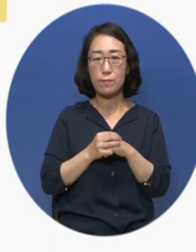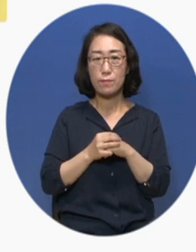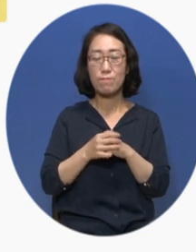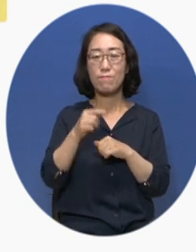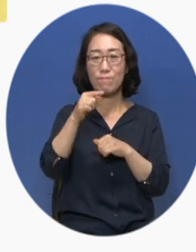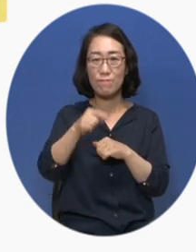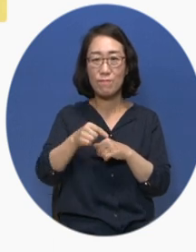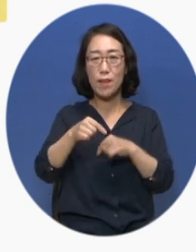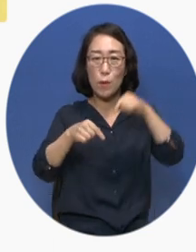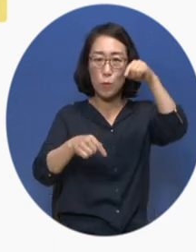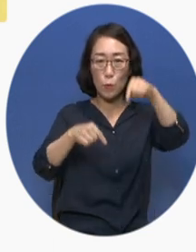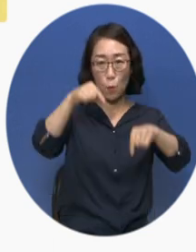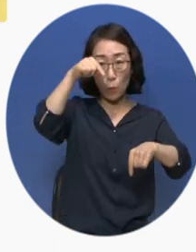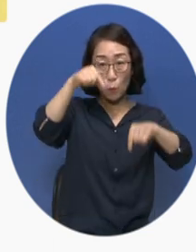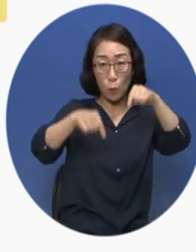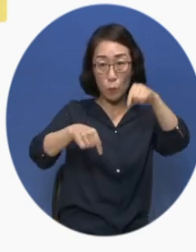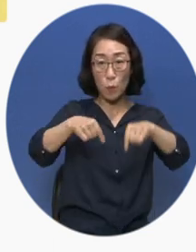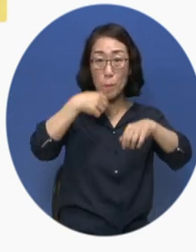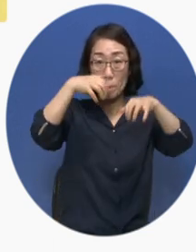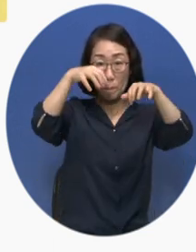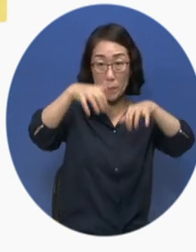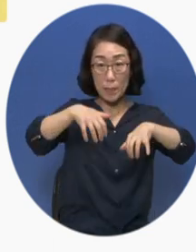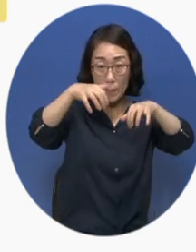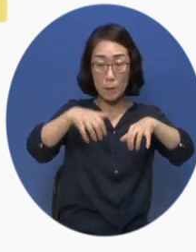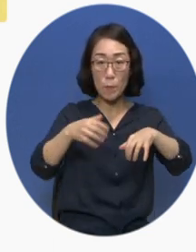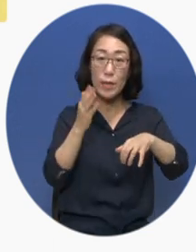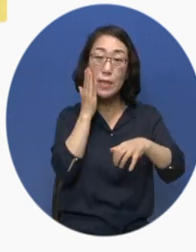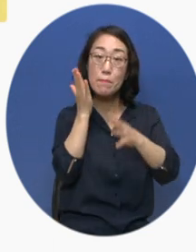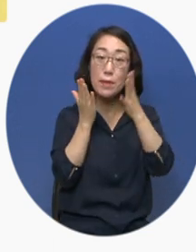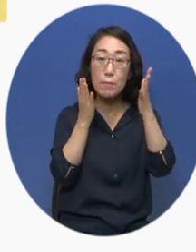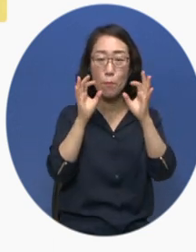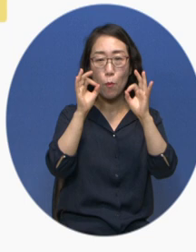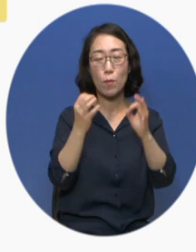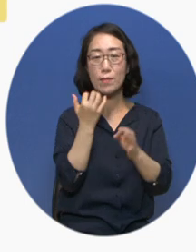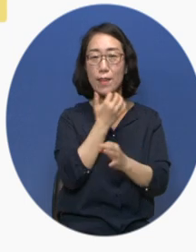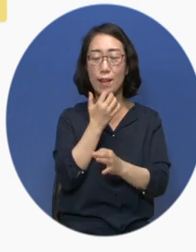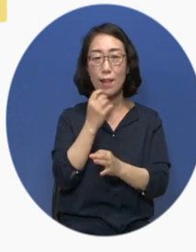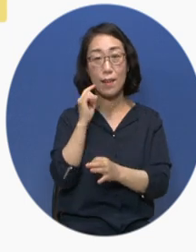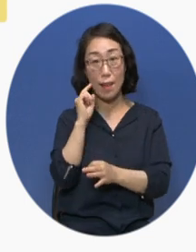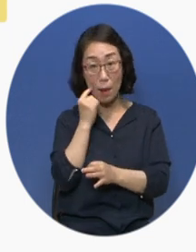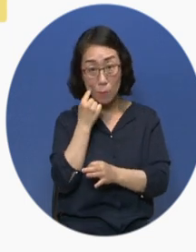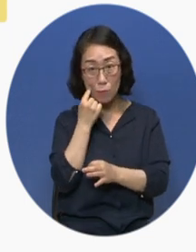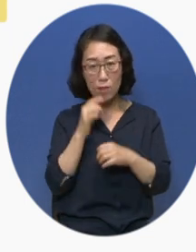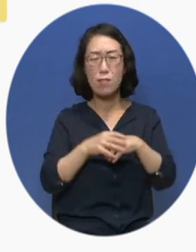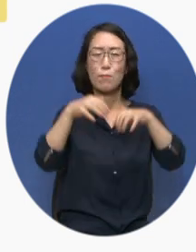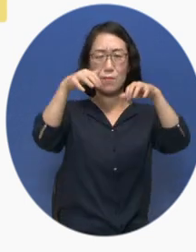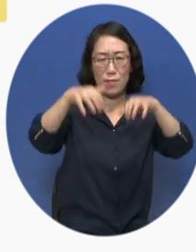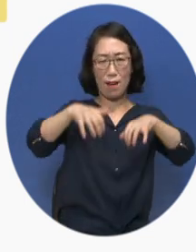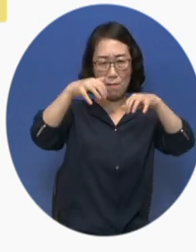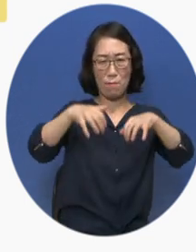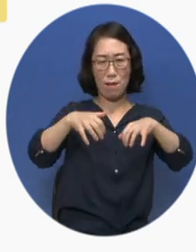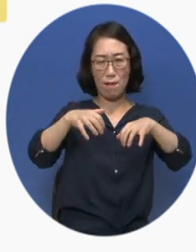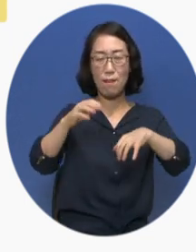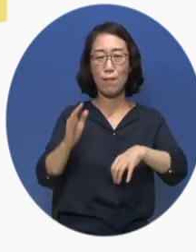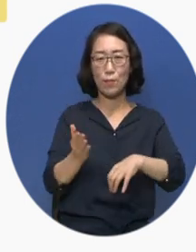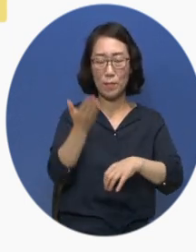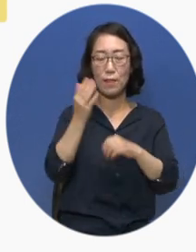톡톡 떨어지는 빗방울과 초록의 잎들이 본연의 색을 드러내 본격적인 장마철이 왔음을